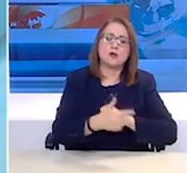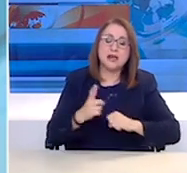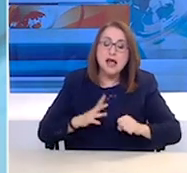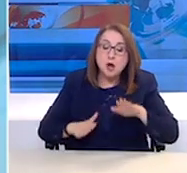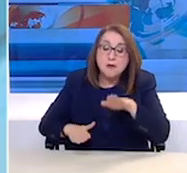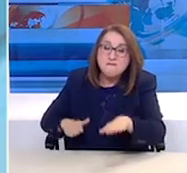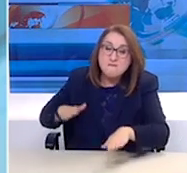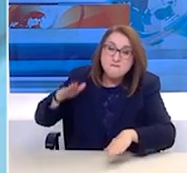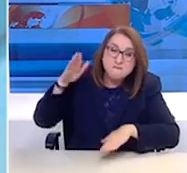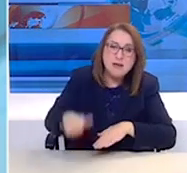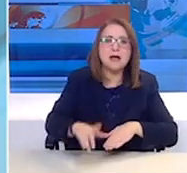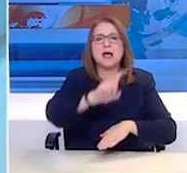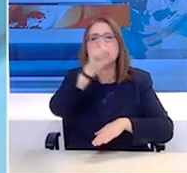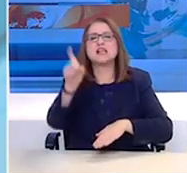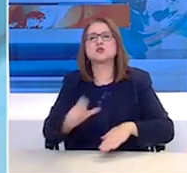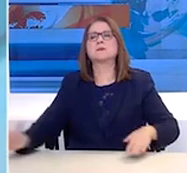πίσω. Σας ευχαριστώ.